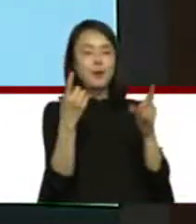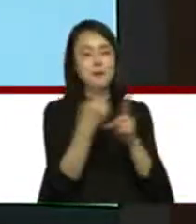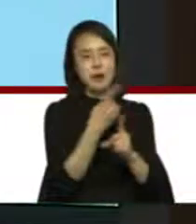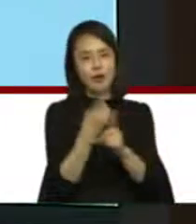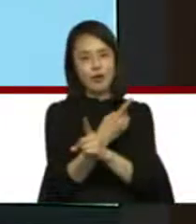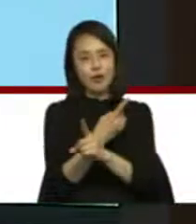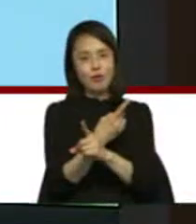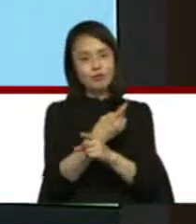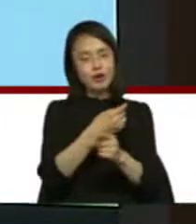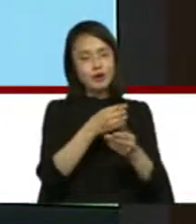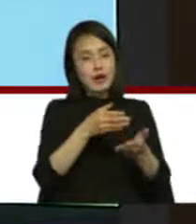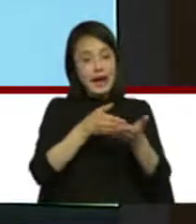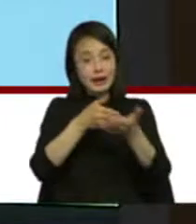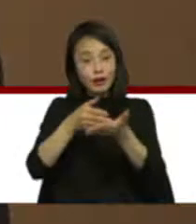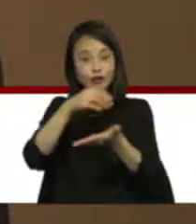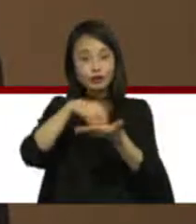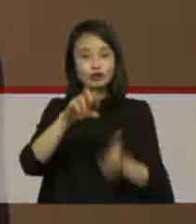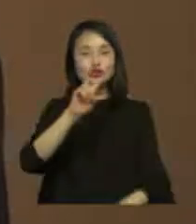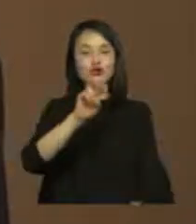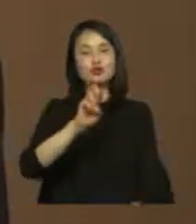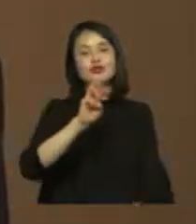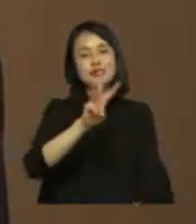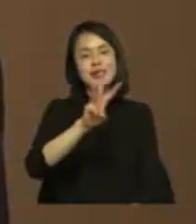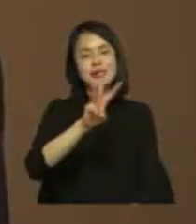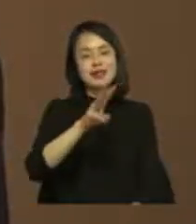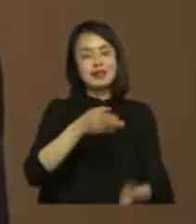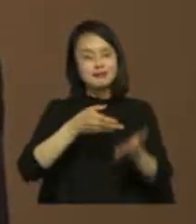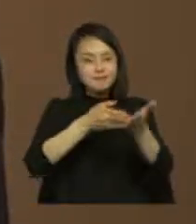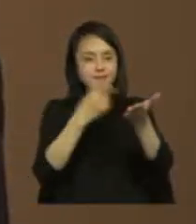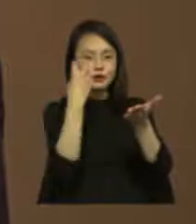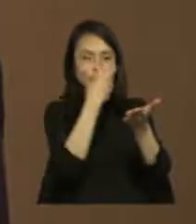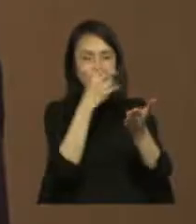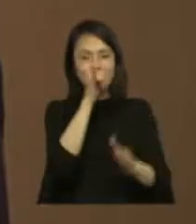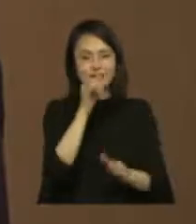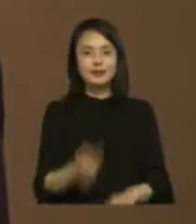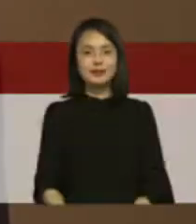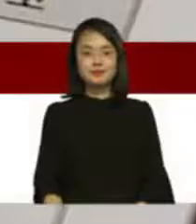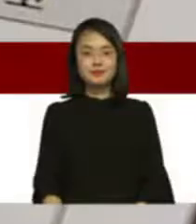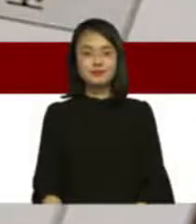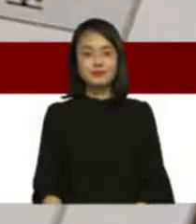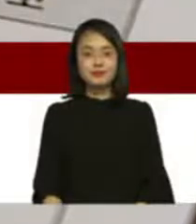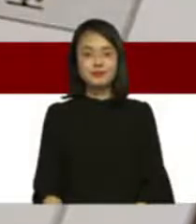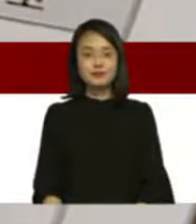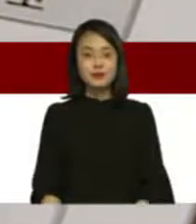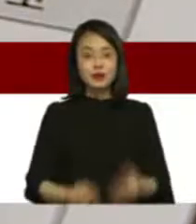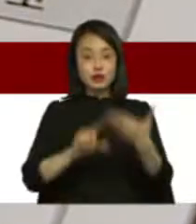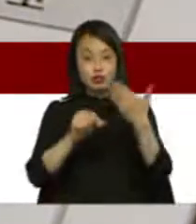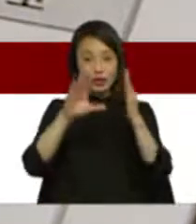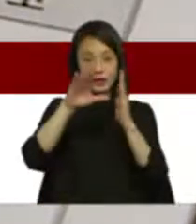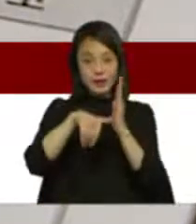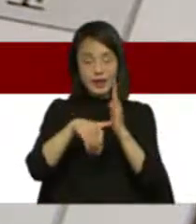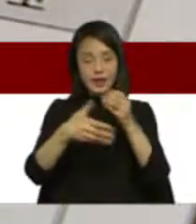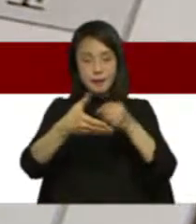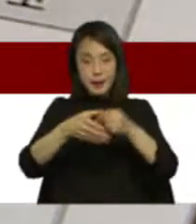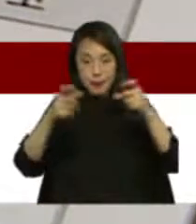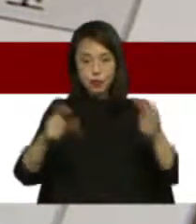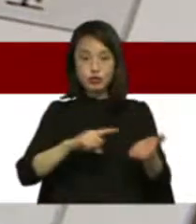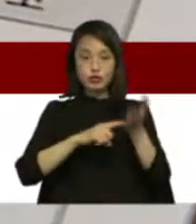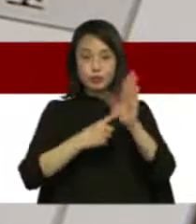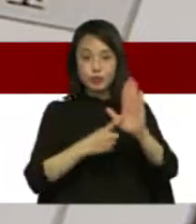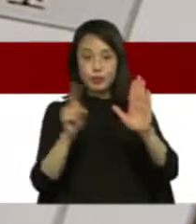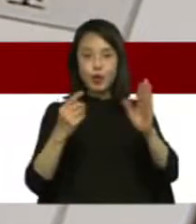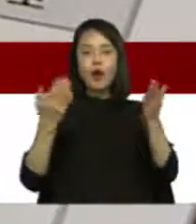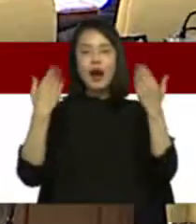모두 23건의 안건이 심의될 예정입니다. 또 지난달 마포구가 발표했던 마포구 교복 지원 조례안도